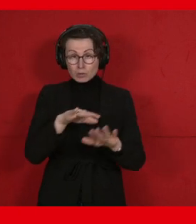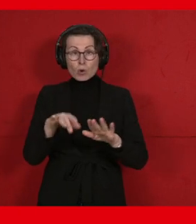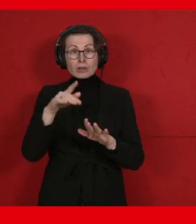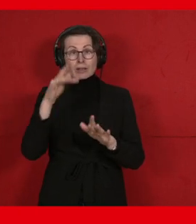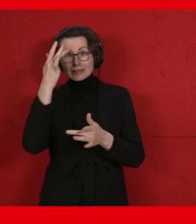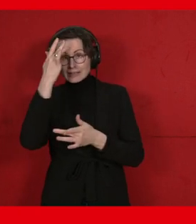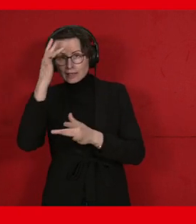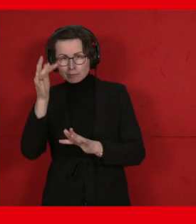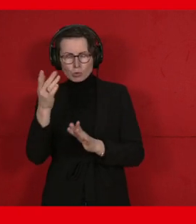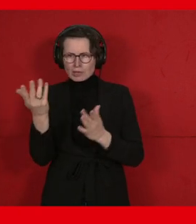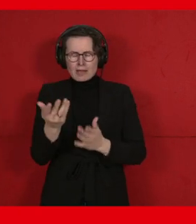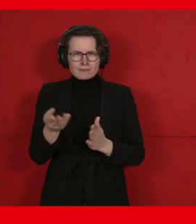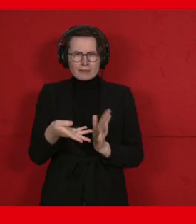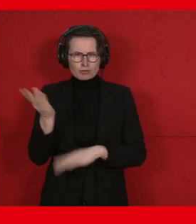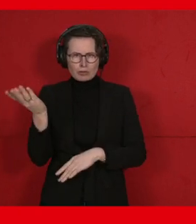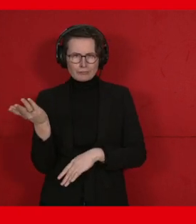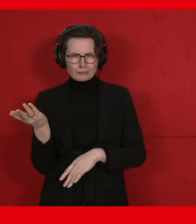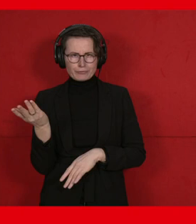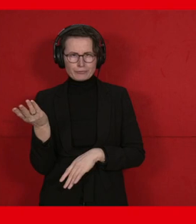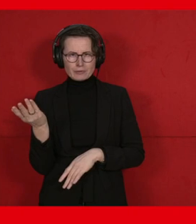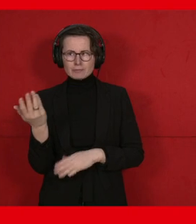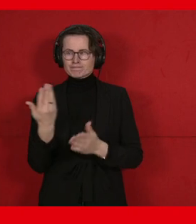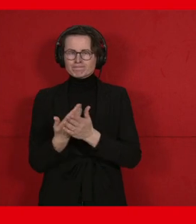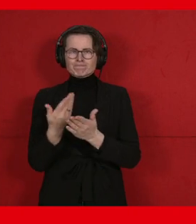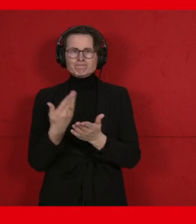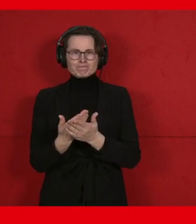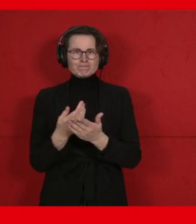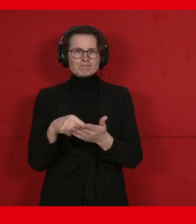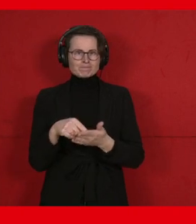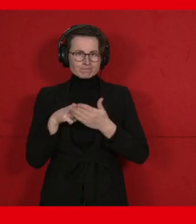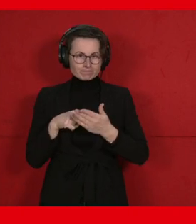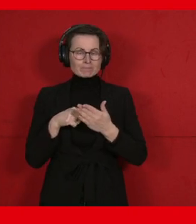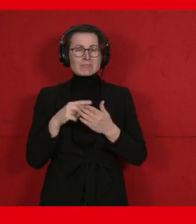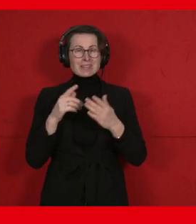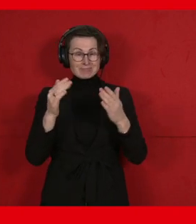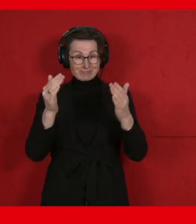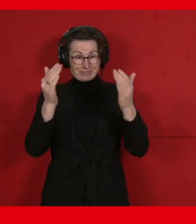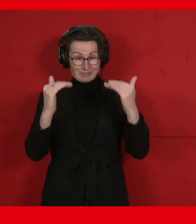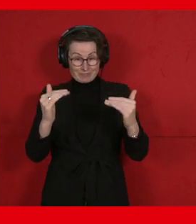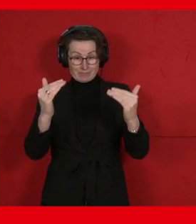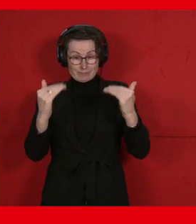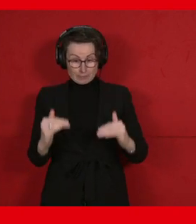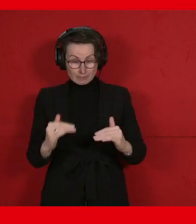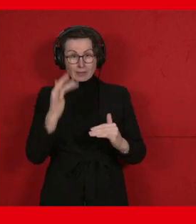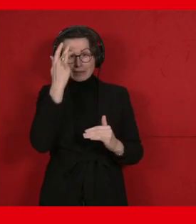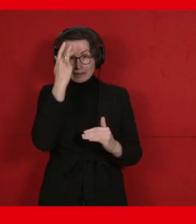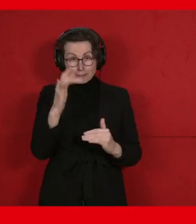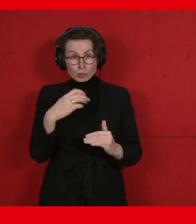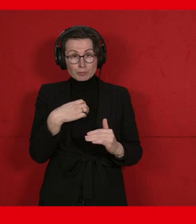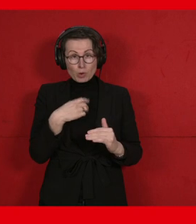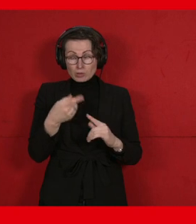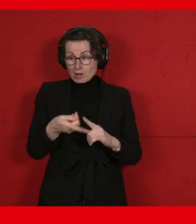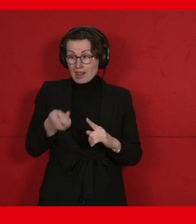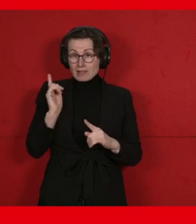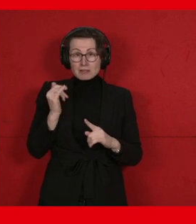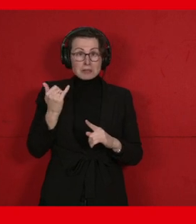Genehmigungsbehörden irgendwas schiefläuft. Und da sehen wir einfach, glaube ich, sehr deutlich, dass gerade in den unteren Genehmigungsbehörden in den letzten